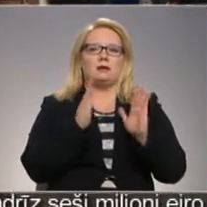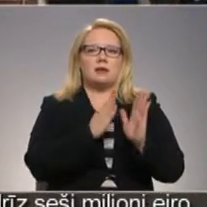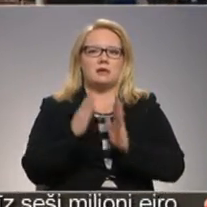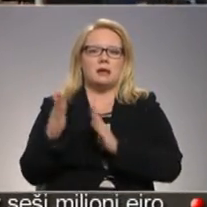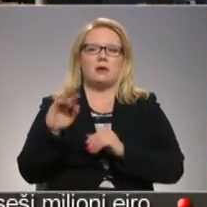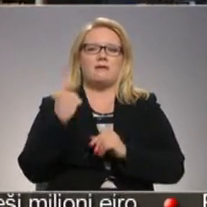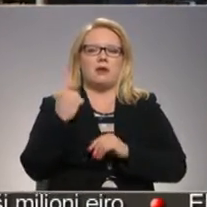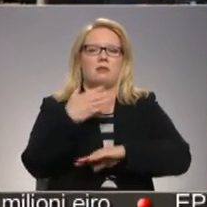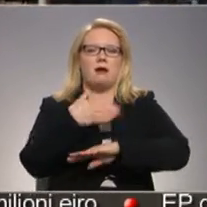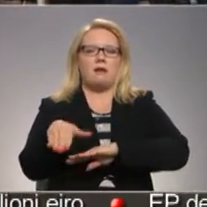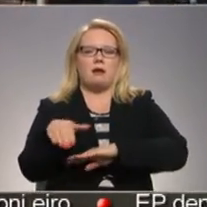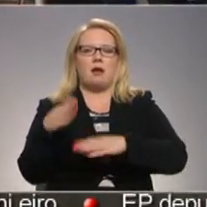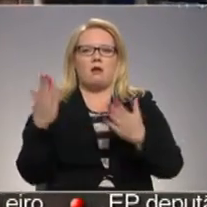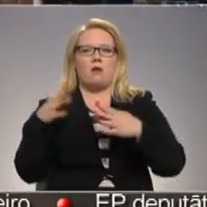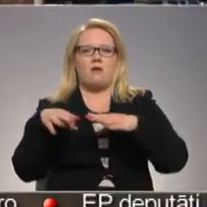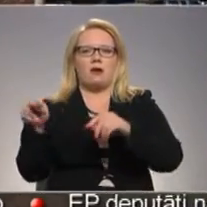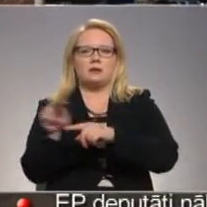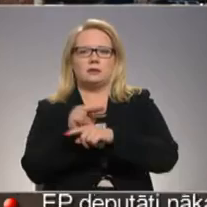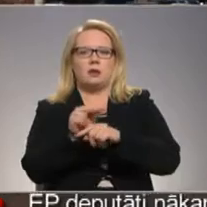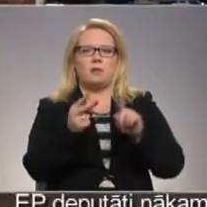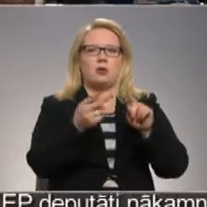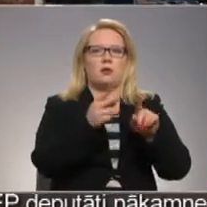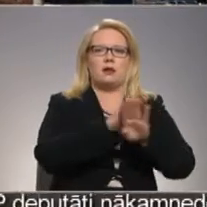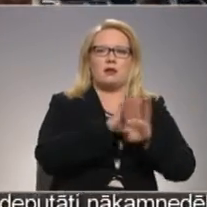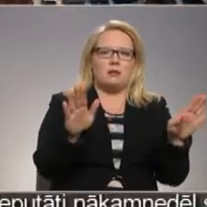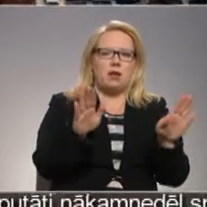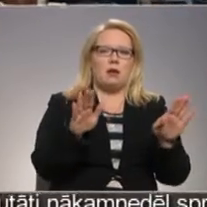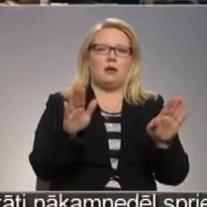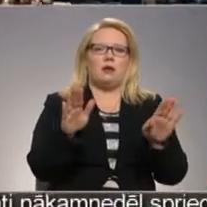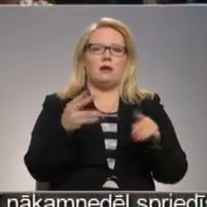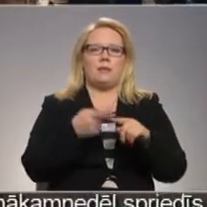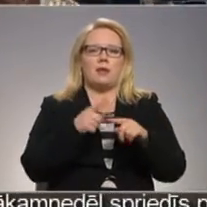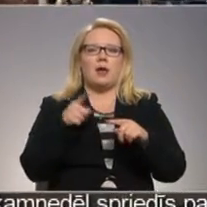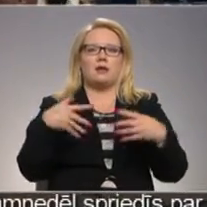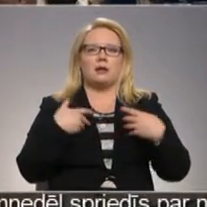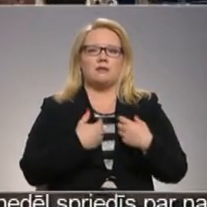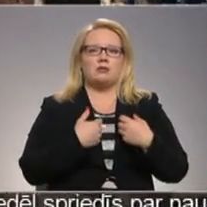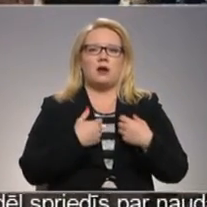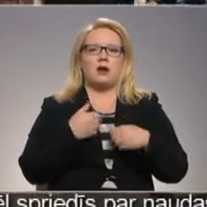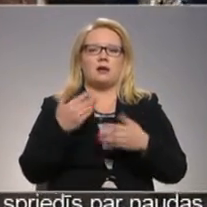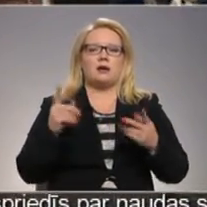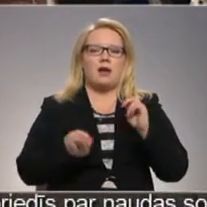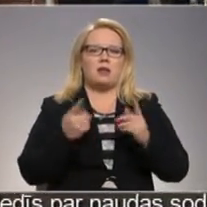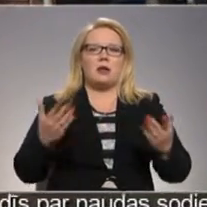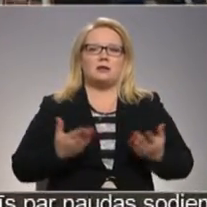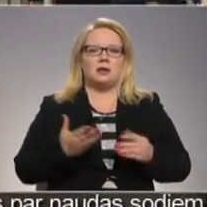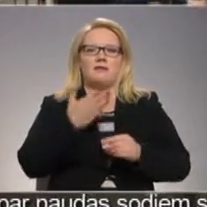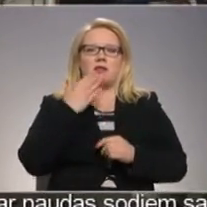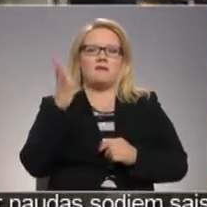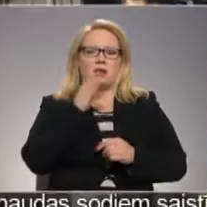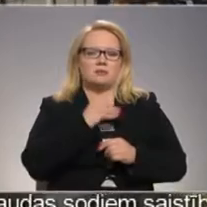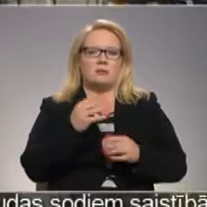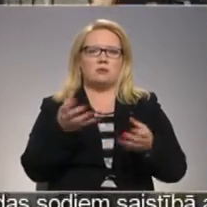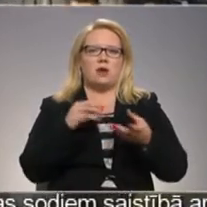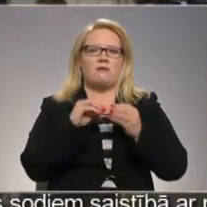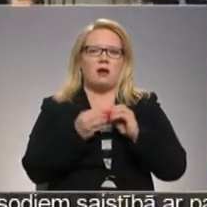ka vienā ielā tiek kaut kas veikts, un otrā nekādā gadījumā nekas netiek veikts, tad, nu, diemžēl, faktiski reālā dzīve nav iespējams. Plus arī jāņem vērā